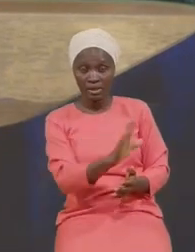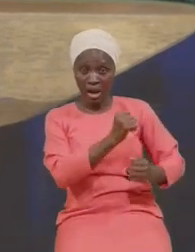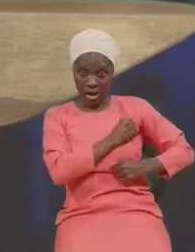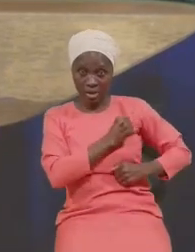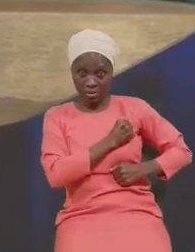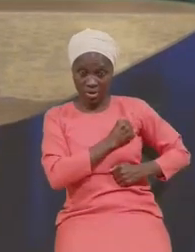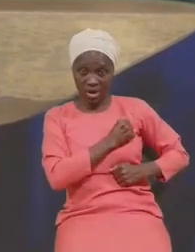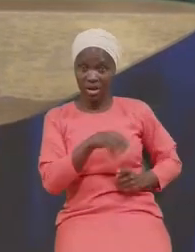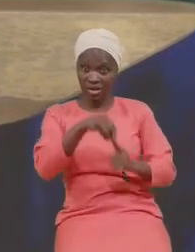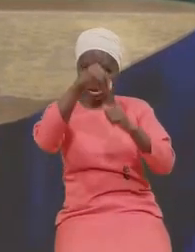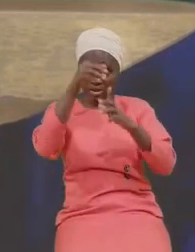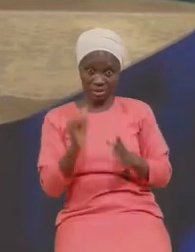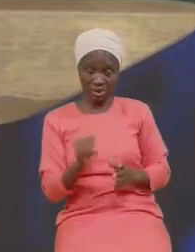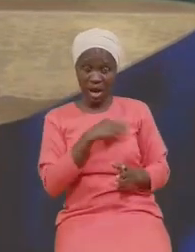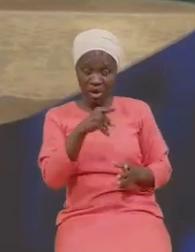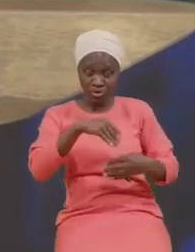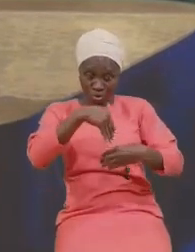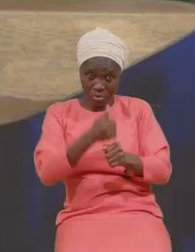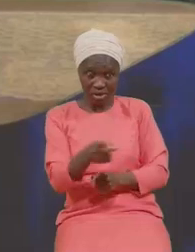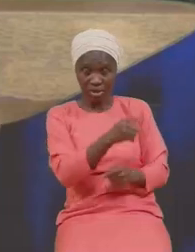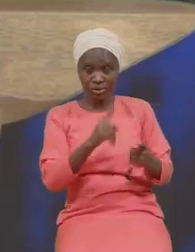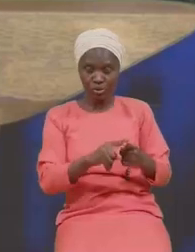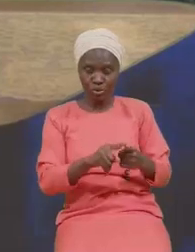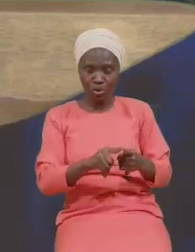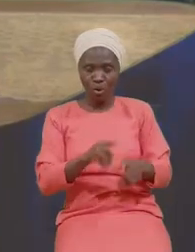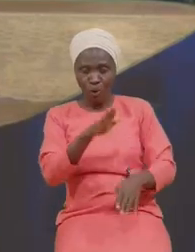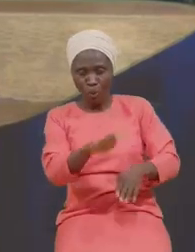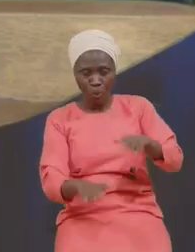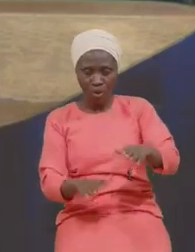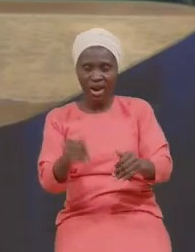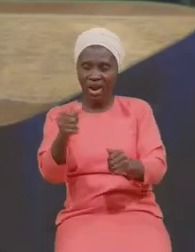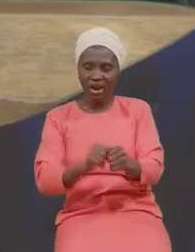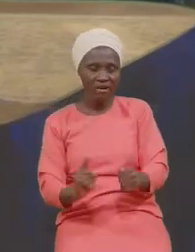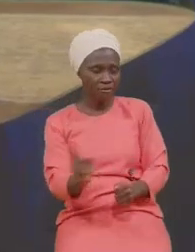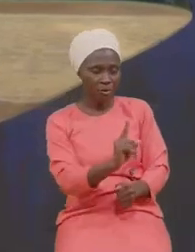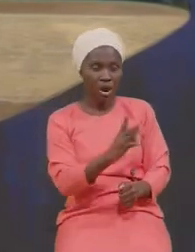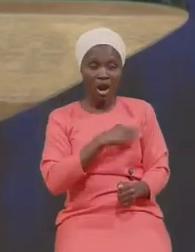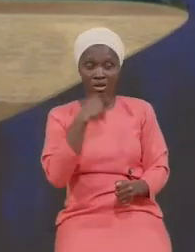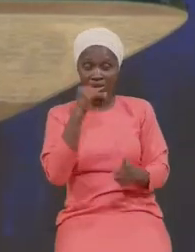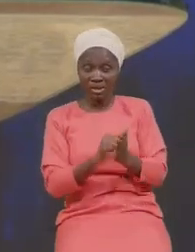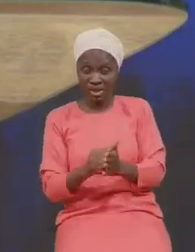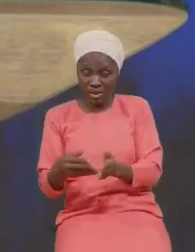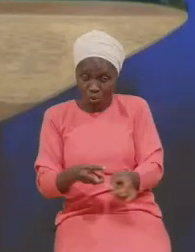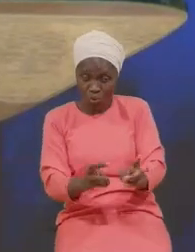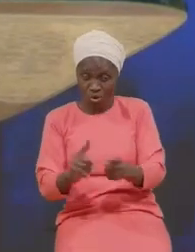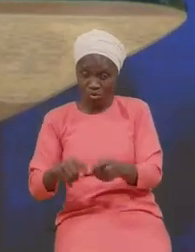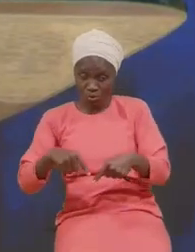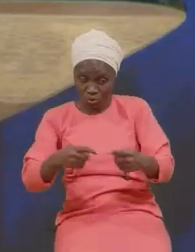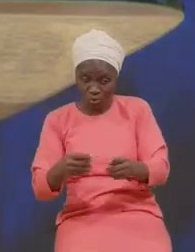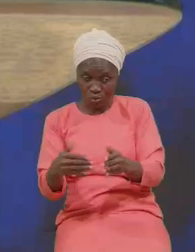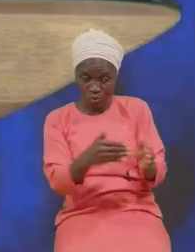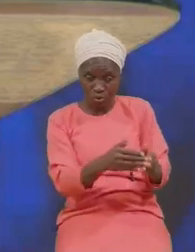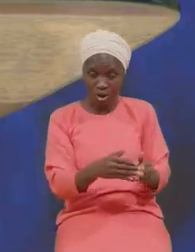et tu les pousses à fouler partout foulée à pied